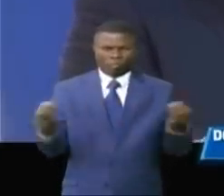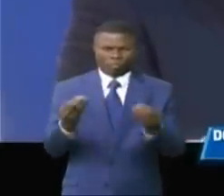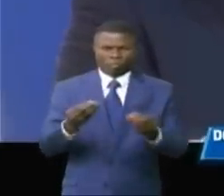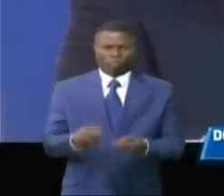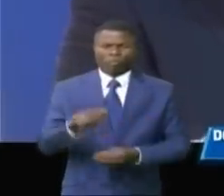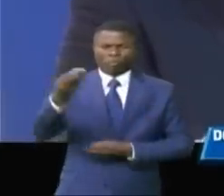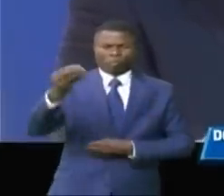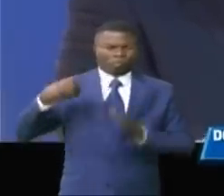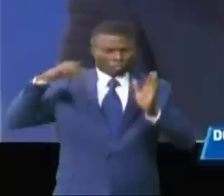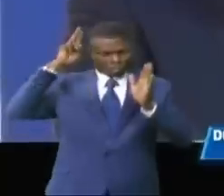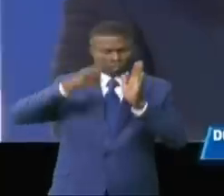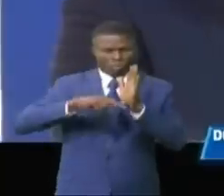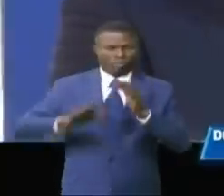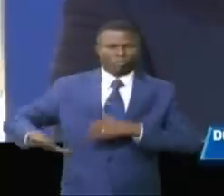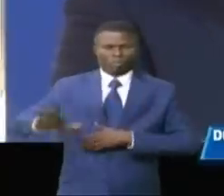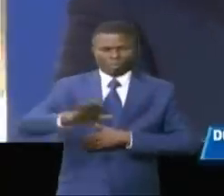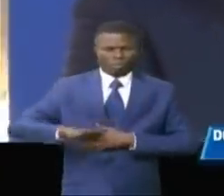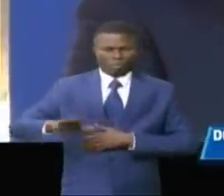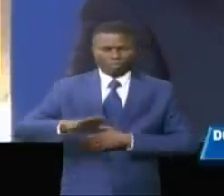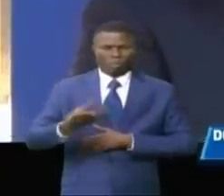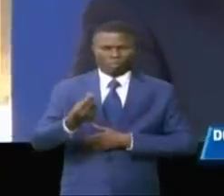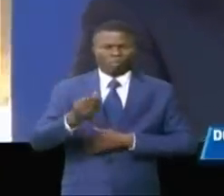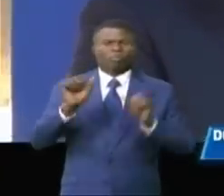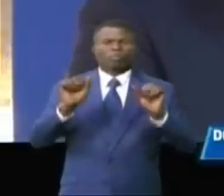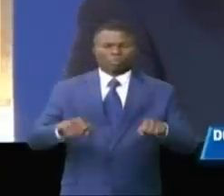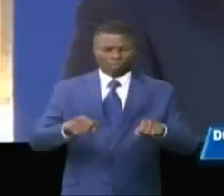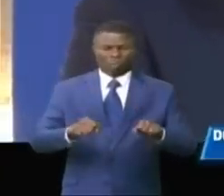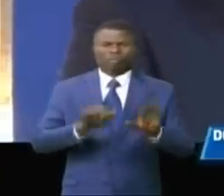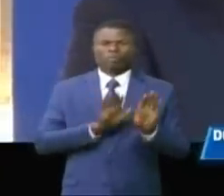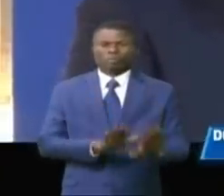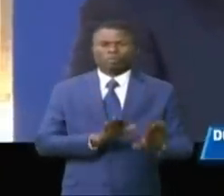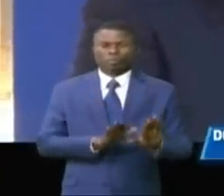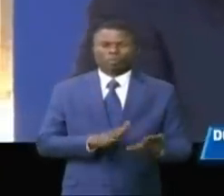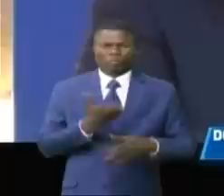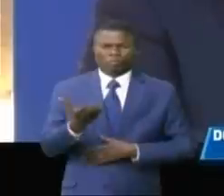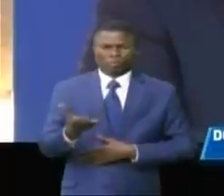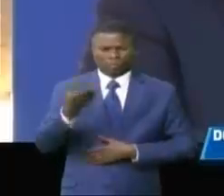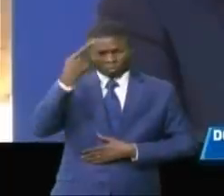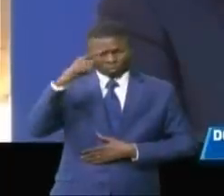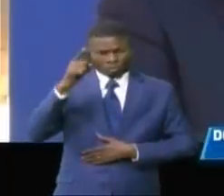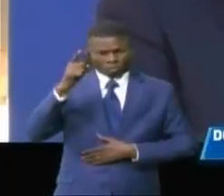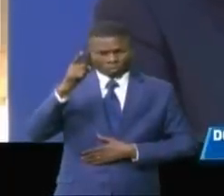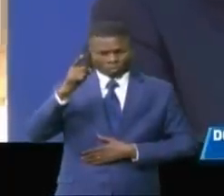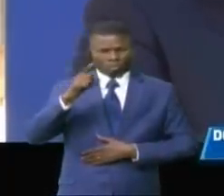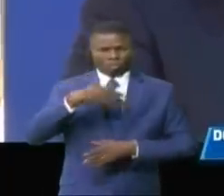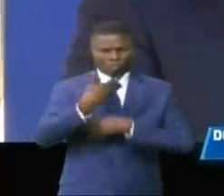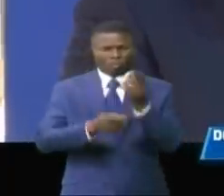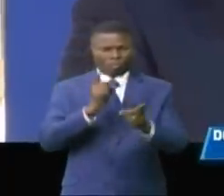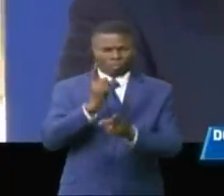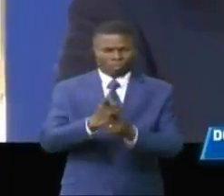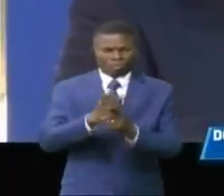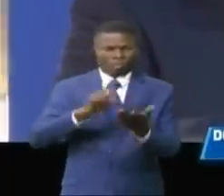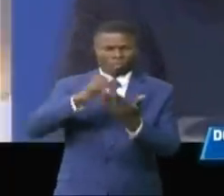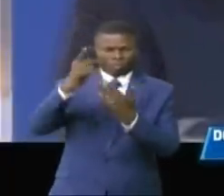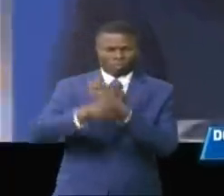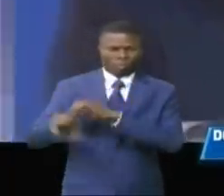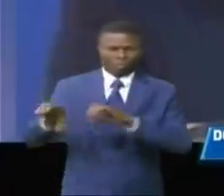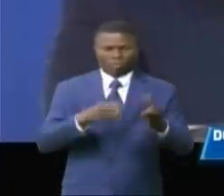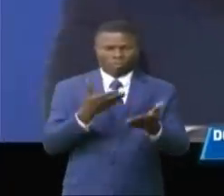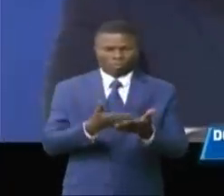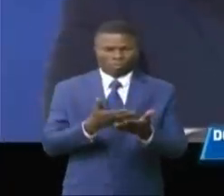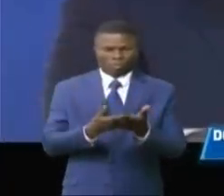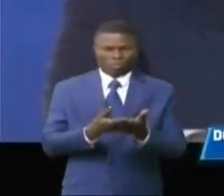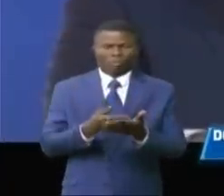au gouvernement de la République les moyens dont il a besoin pour la réalisation de son programme d'action.